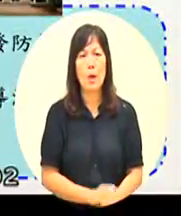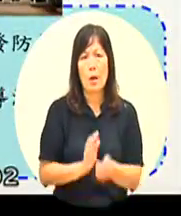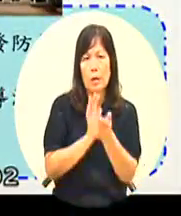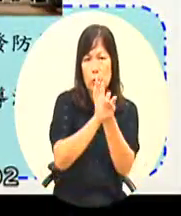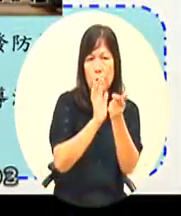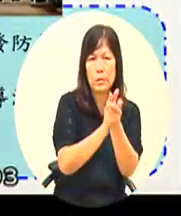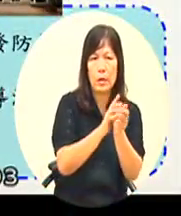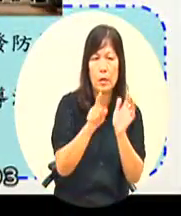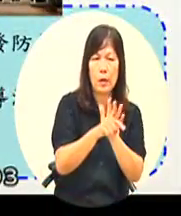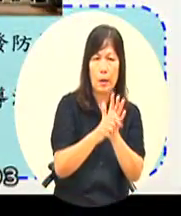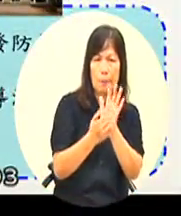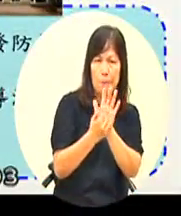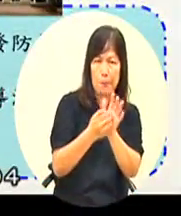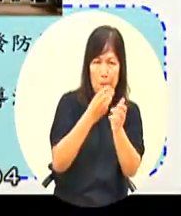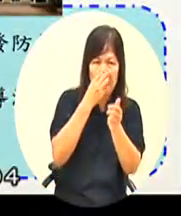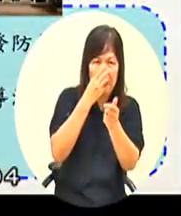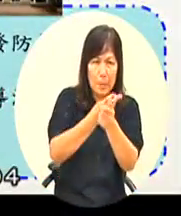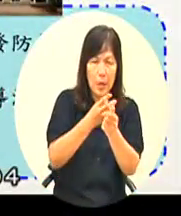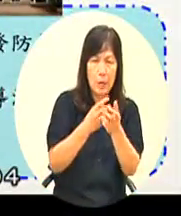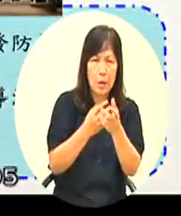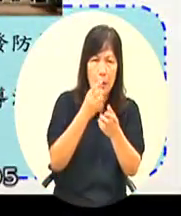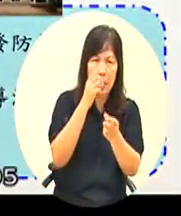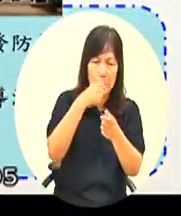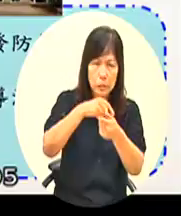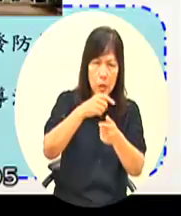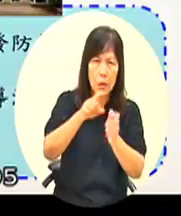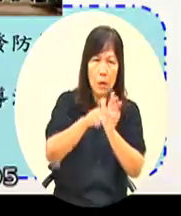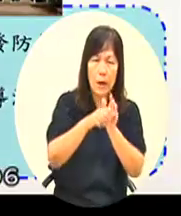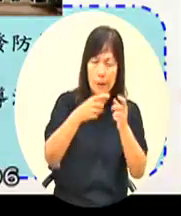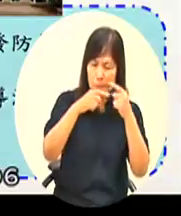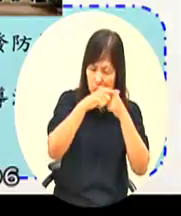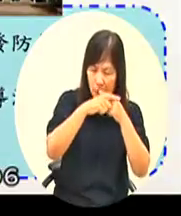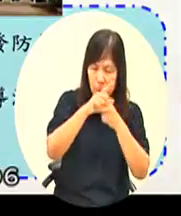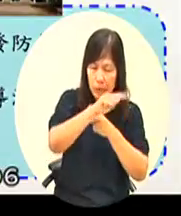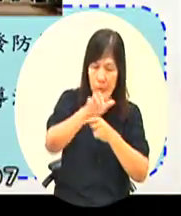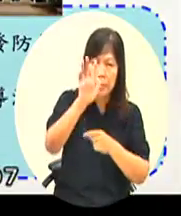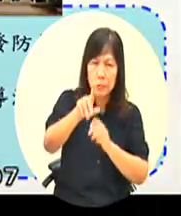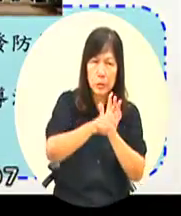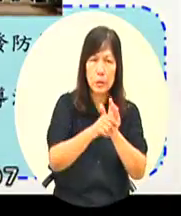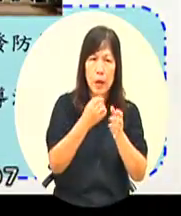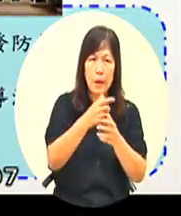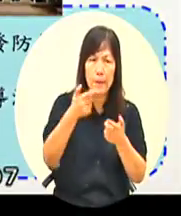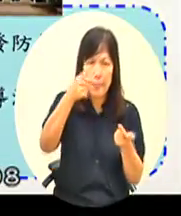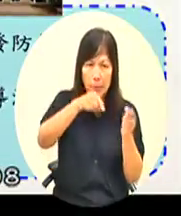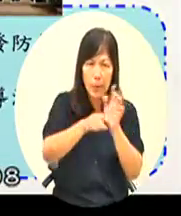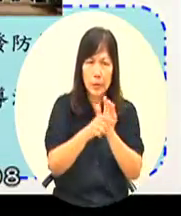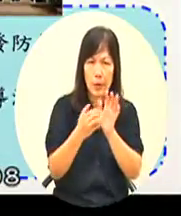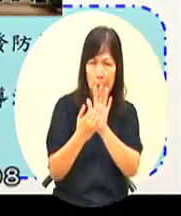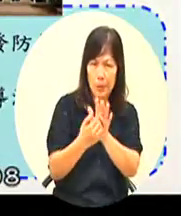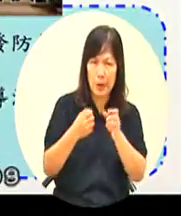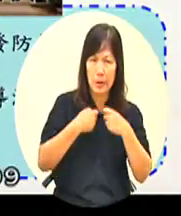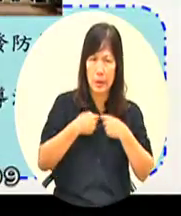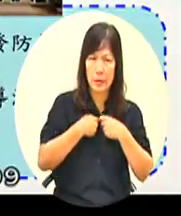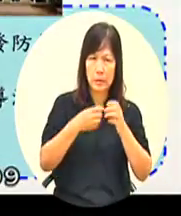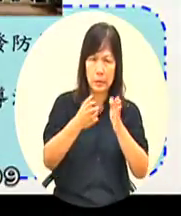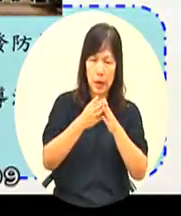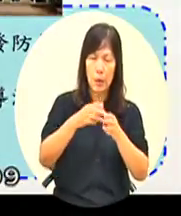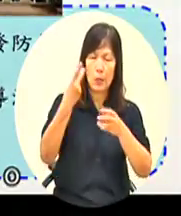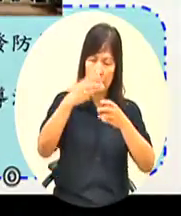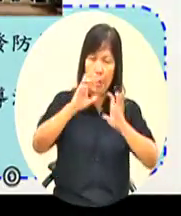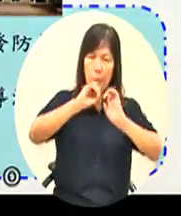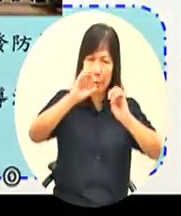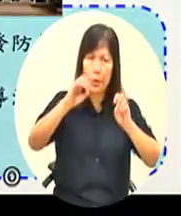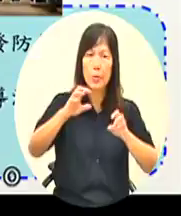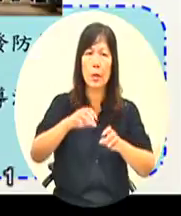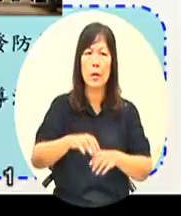在地防灾教育融入课程及研发防灾教材，办理复合式的防灾演练跟防灾教育宣